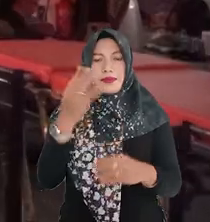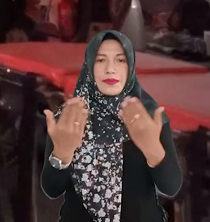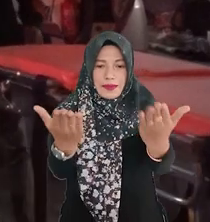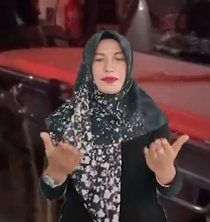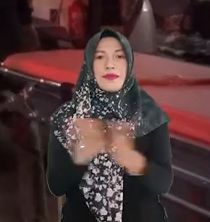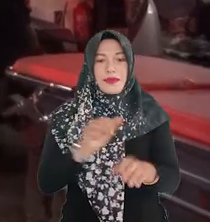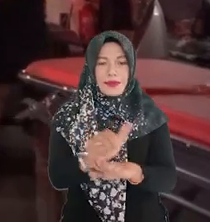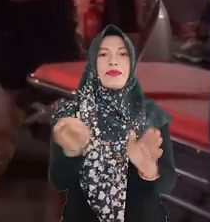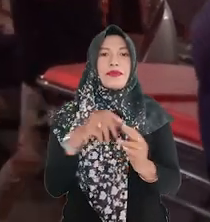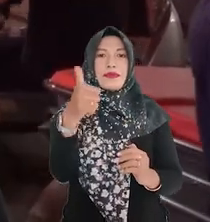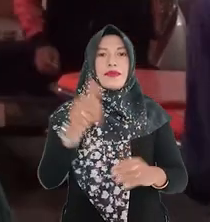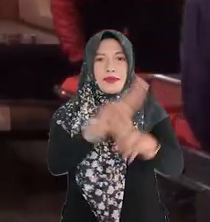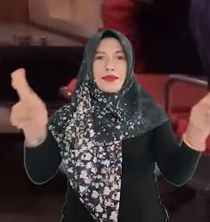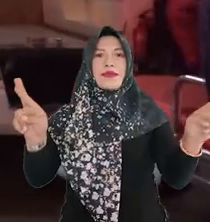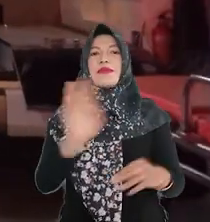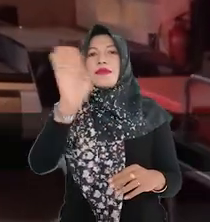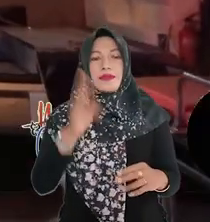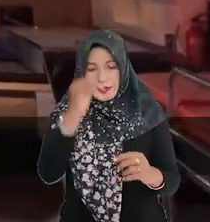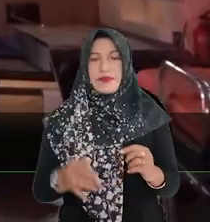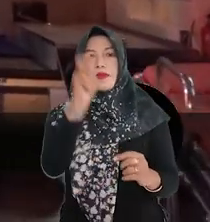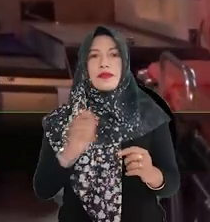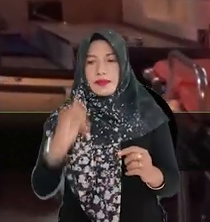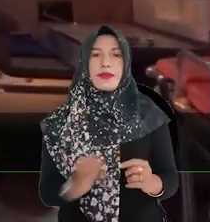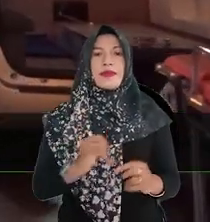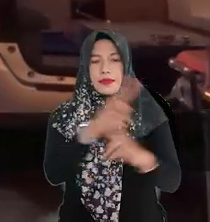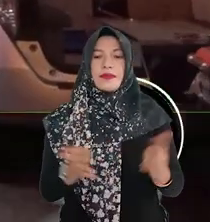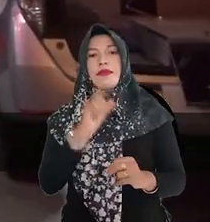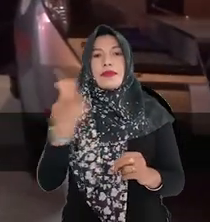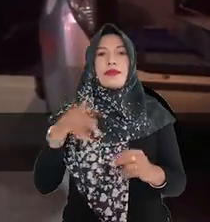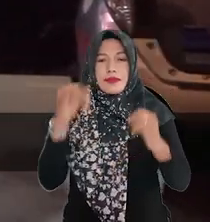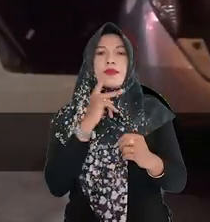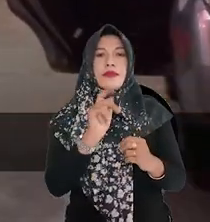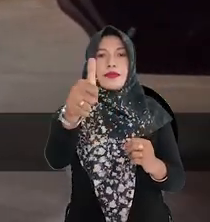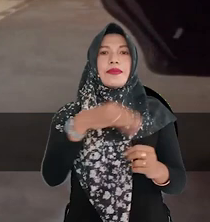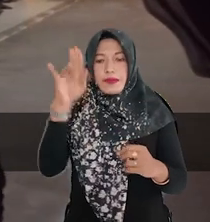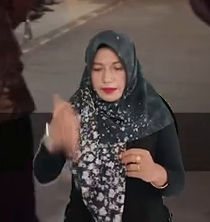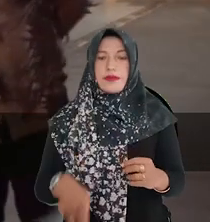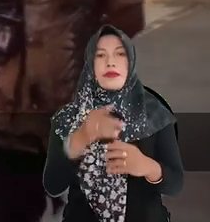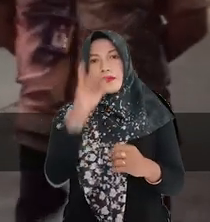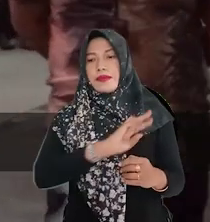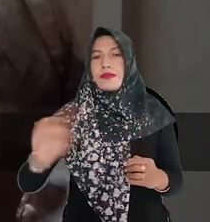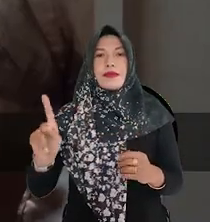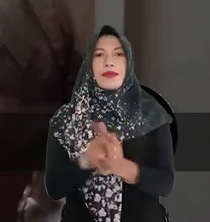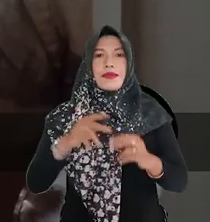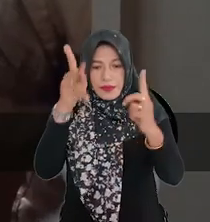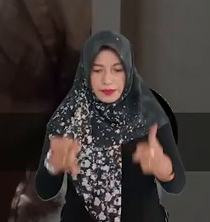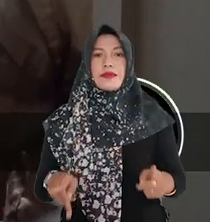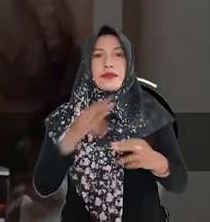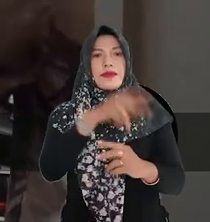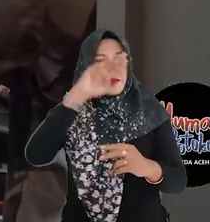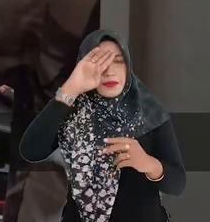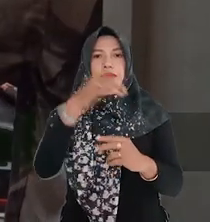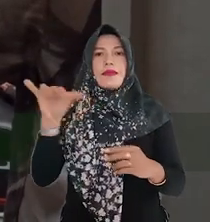memberikan pelayanan terbaik bagi rakyat tidak sekedar tanggung jawab melainkan juga amanah yang mesti diwujudkan serta